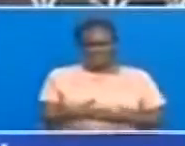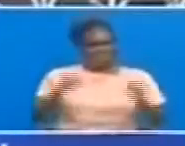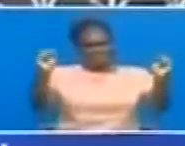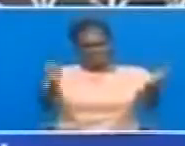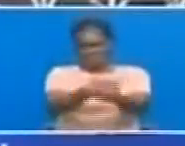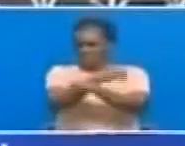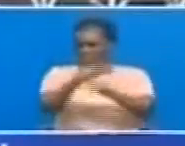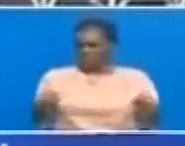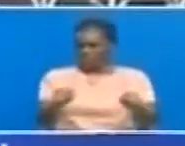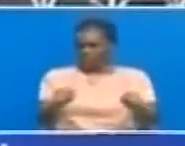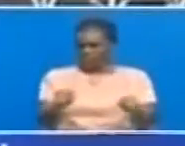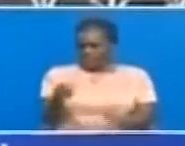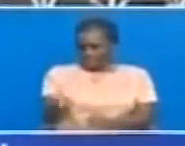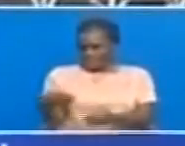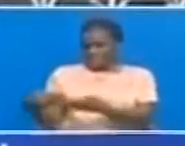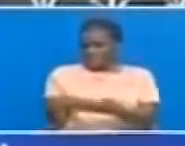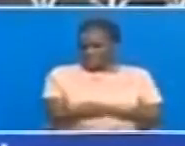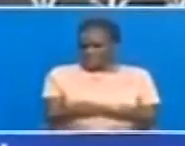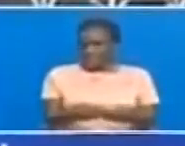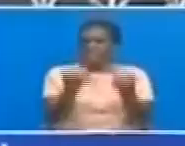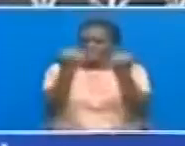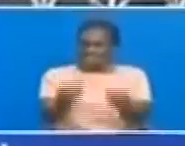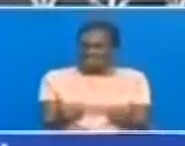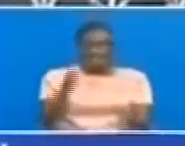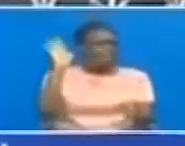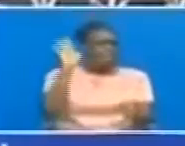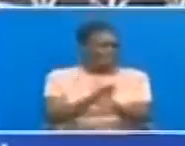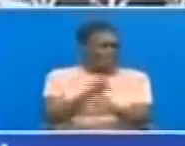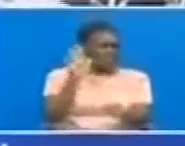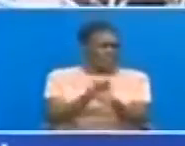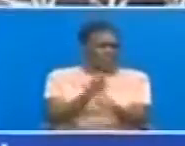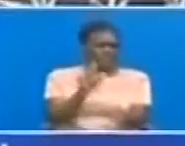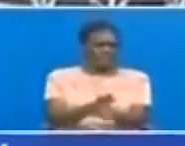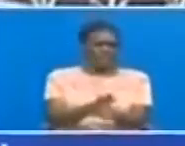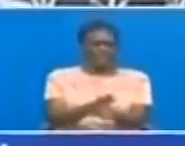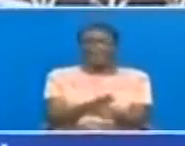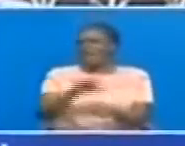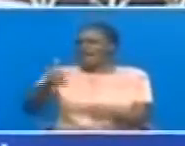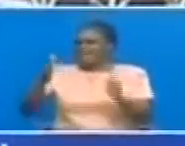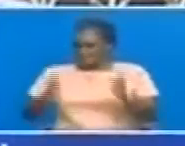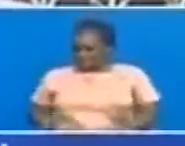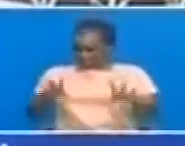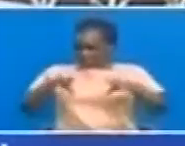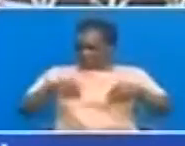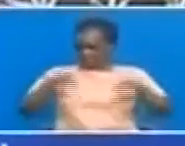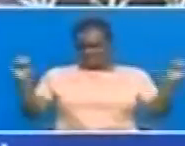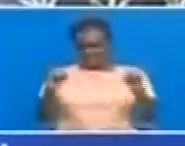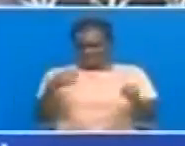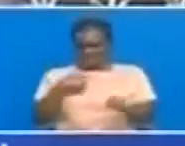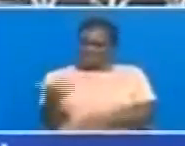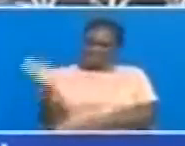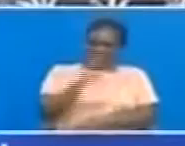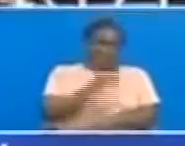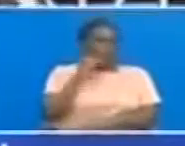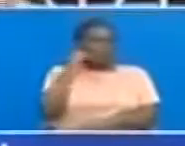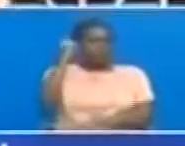ya mtoto, kwa sababu huyu mtoto ana mahitaji yake mengi na kazi yake ni nyingi. Kwa hivyo hakuna mtu anaweza kubali, inabidi sasa mimi nikae nyumbani